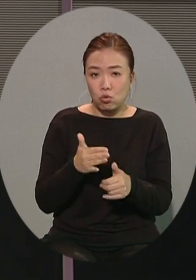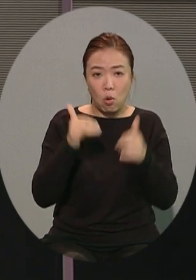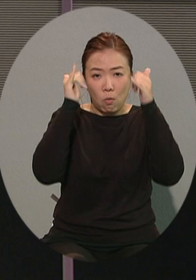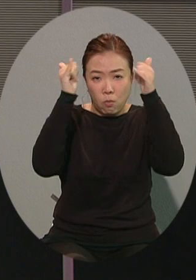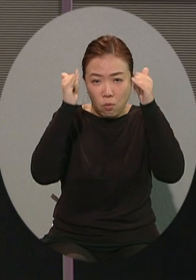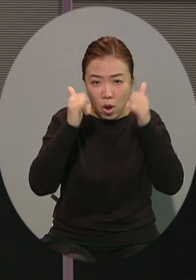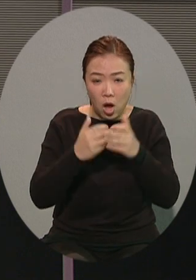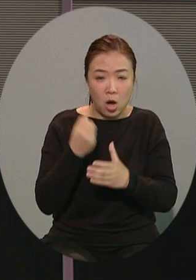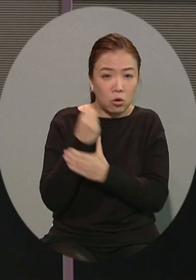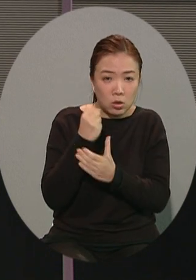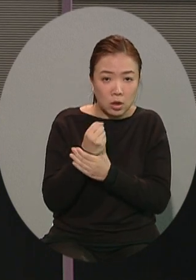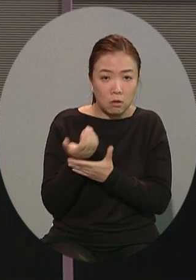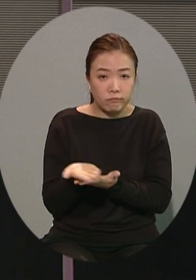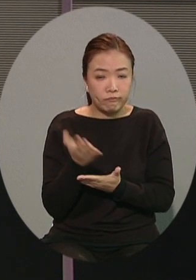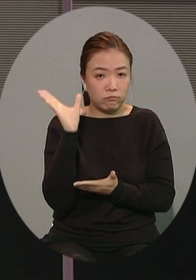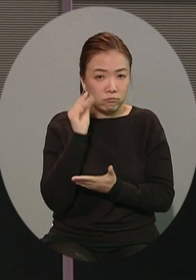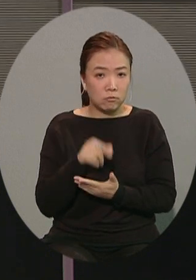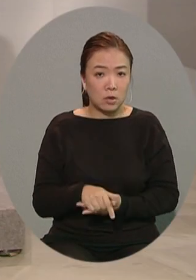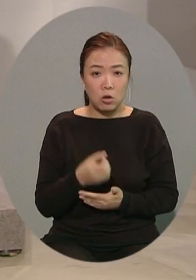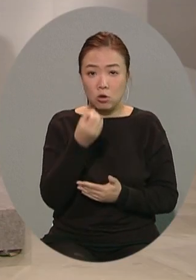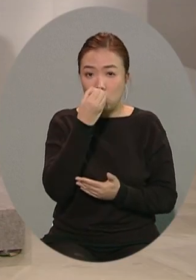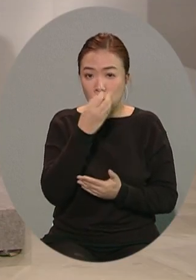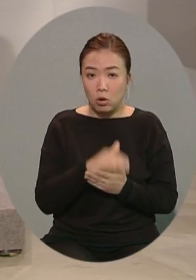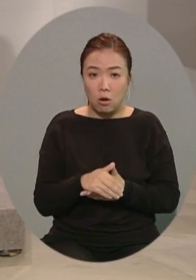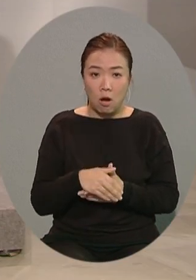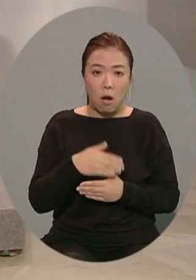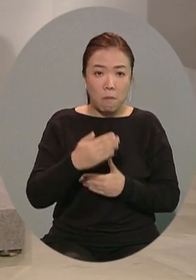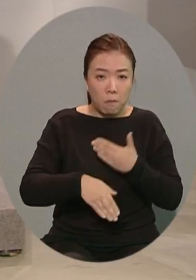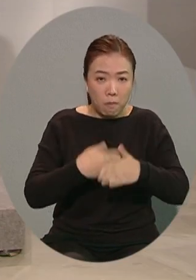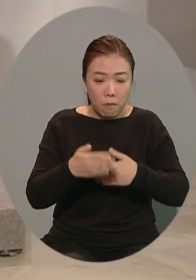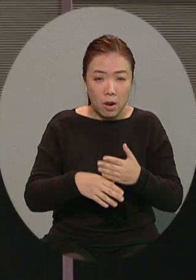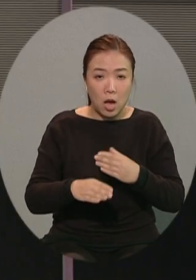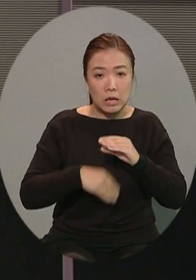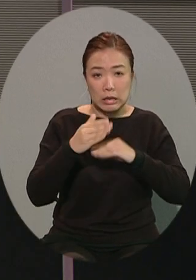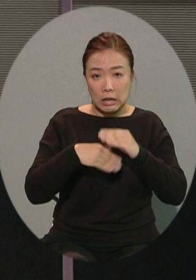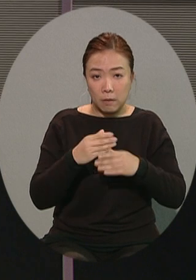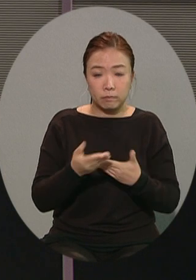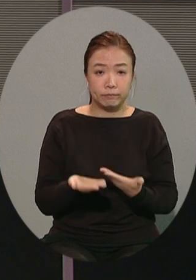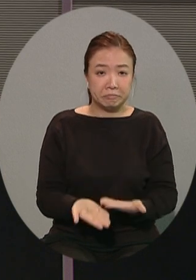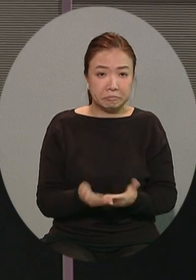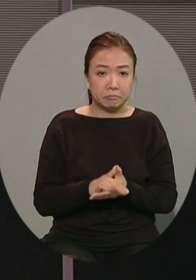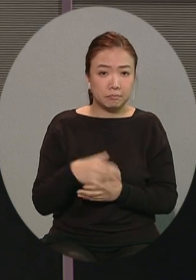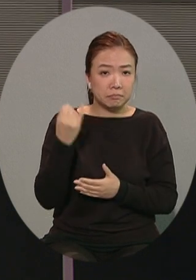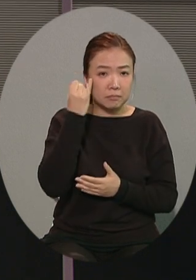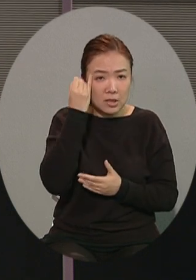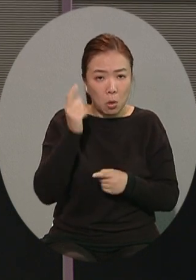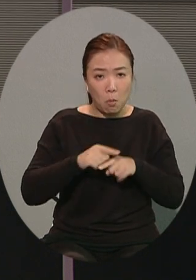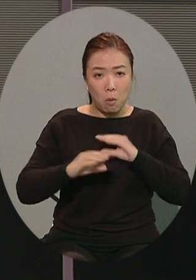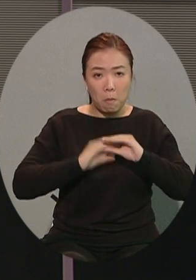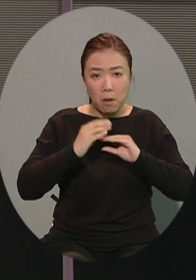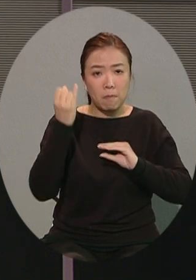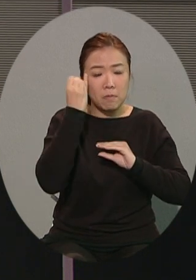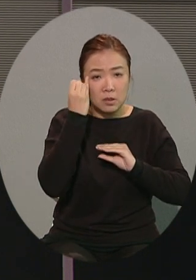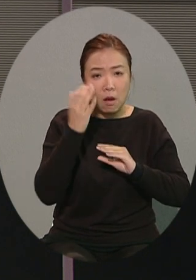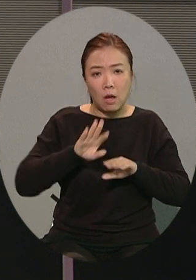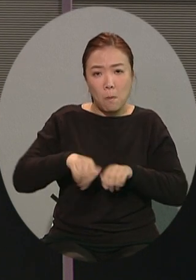抗爭的人在這裡聽著，香港是逐步逐步建立出來，你們不識起積木不緊要，但不要